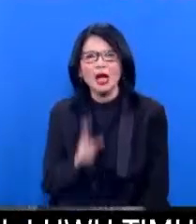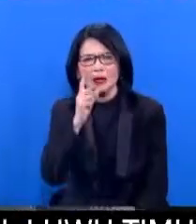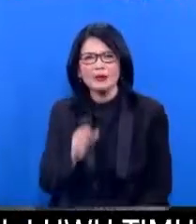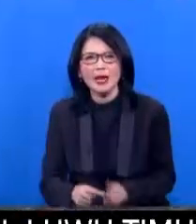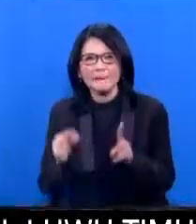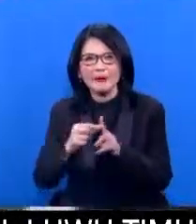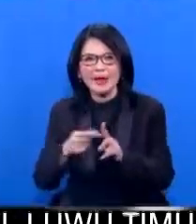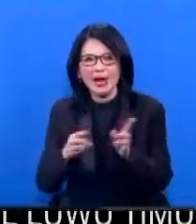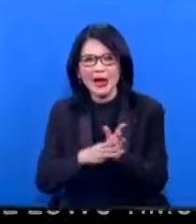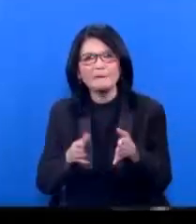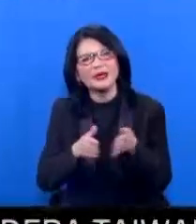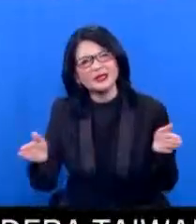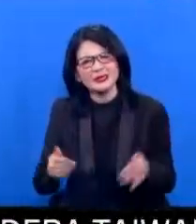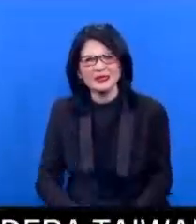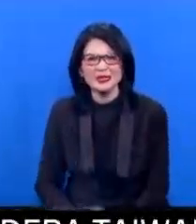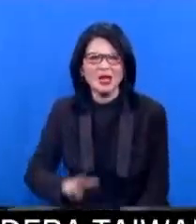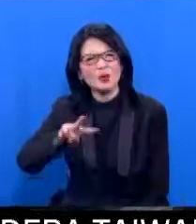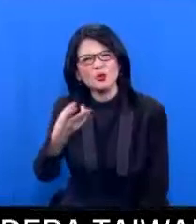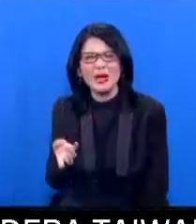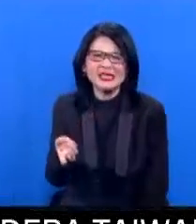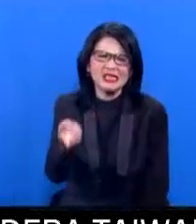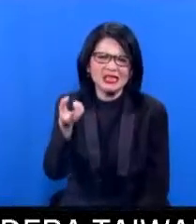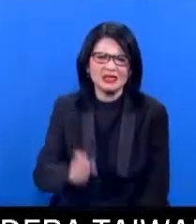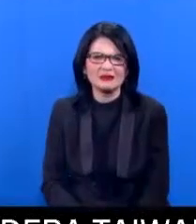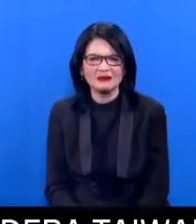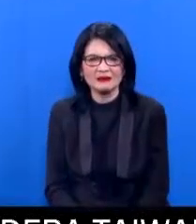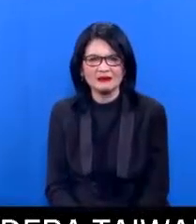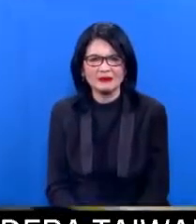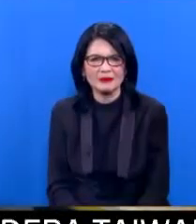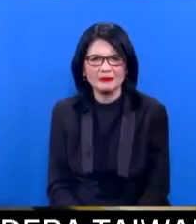kembali PPKM tidak banyak membawa perubahan dalam kegiatan sehari-hari.